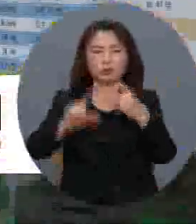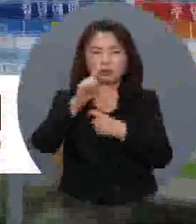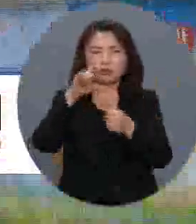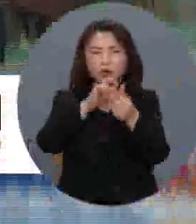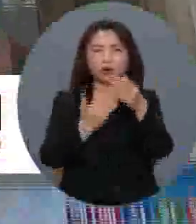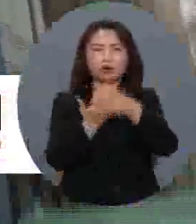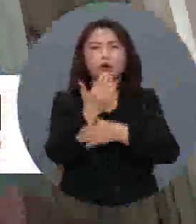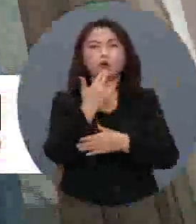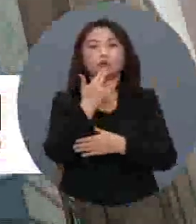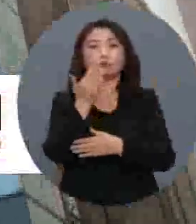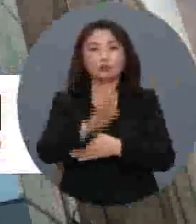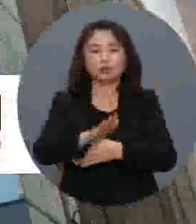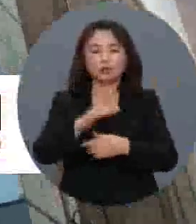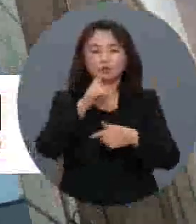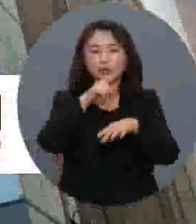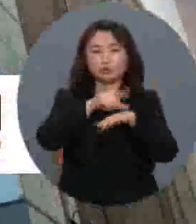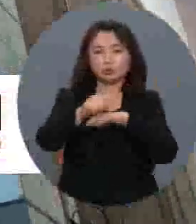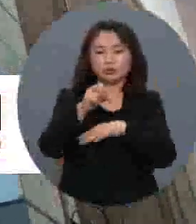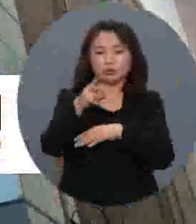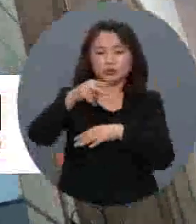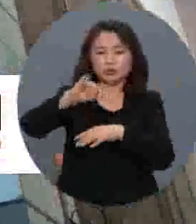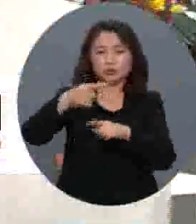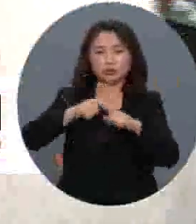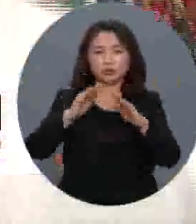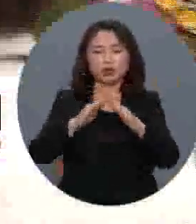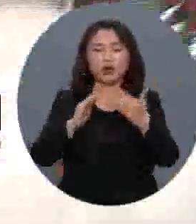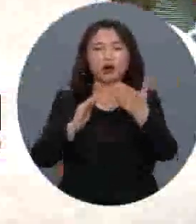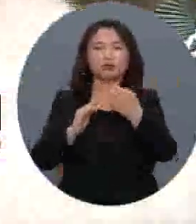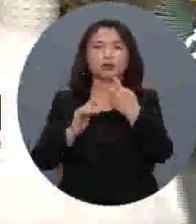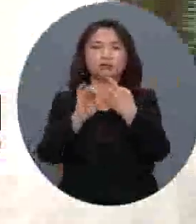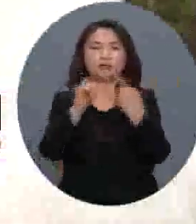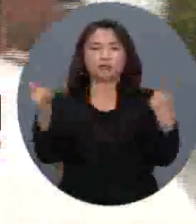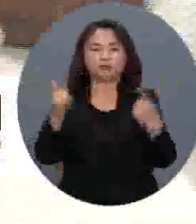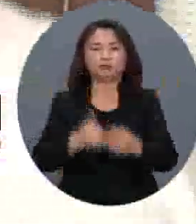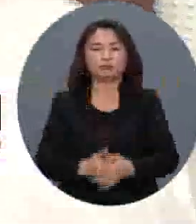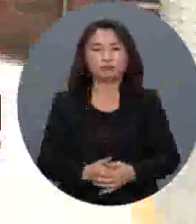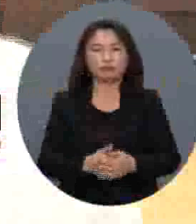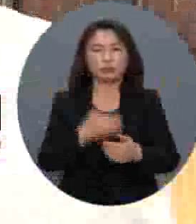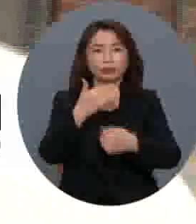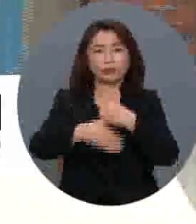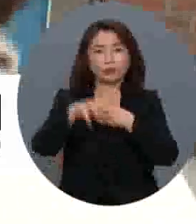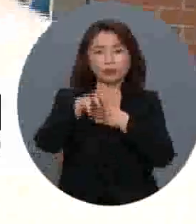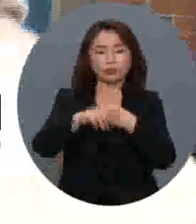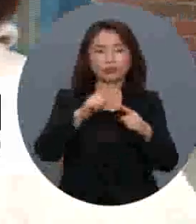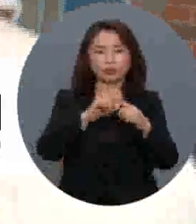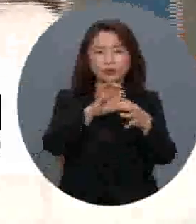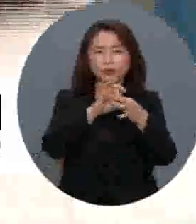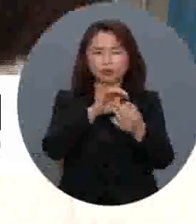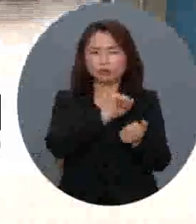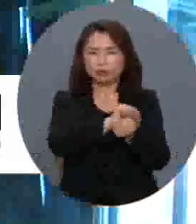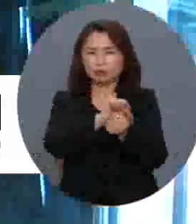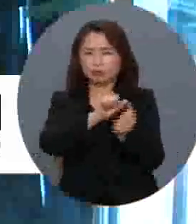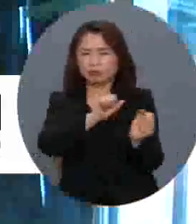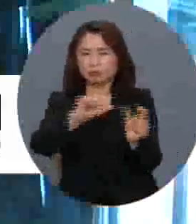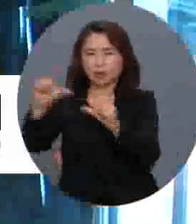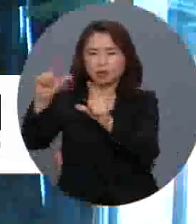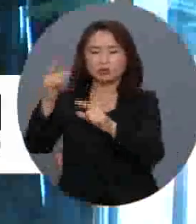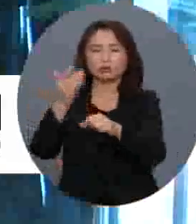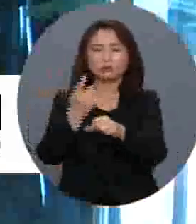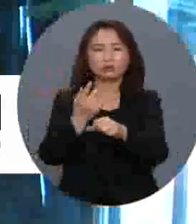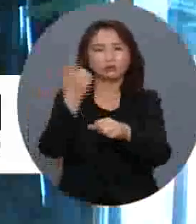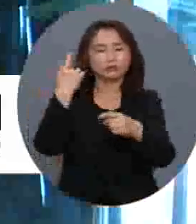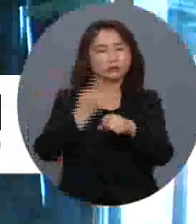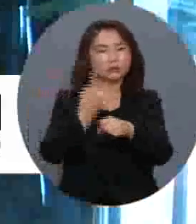확진자는 나오지 않았지만 달성군 영신교회 91명 등입니다. 대구에서 교회발 확진자가 쏟아진 것은